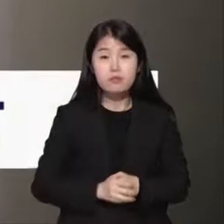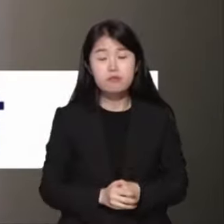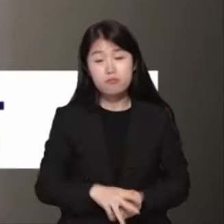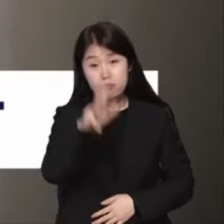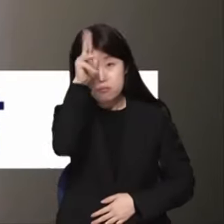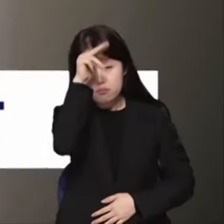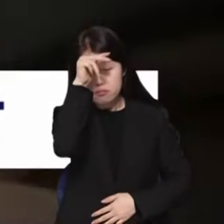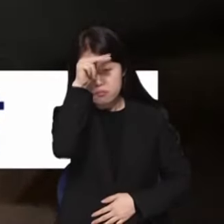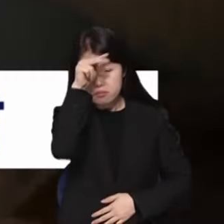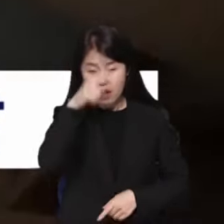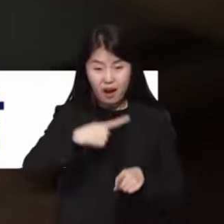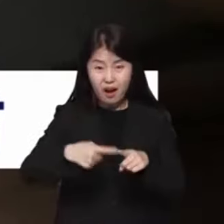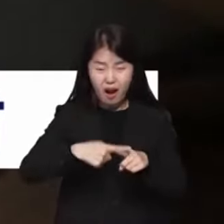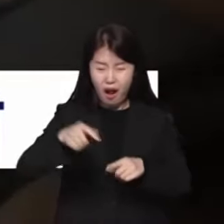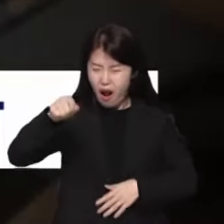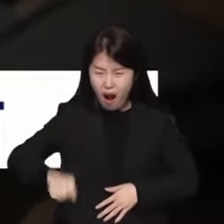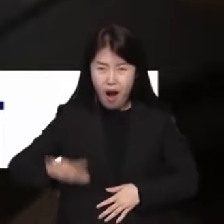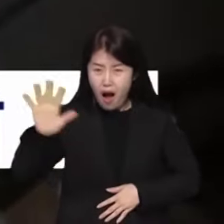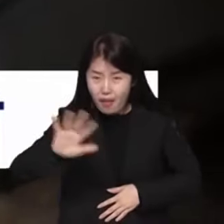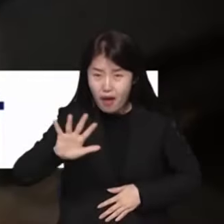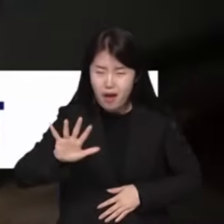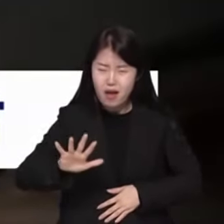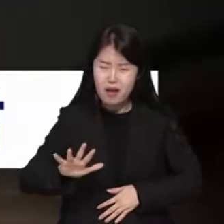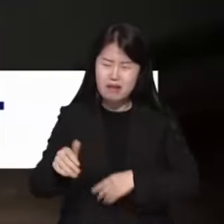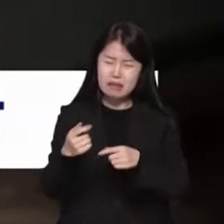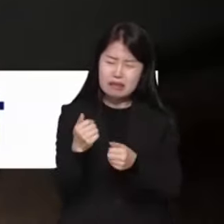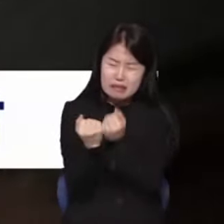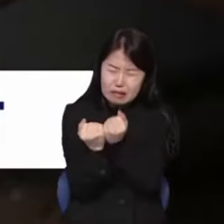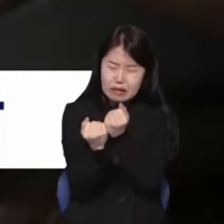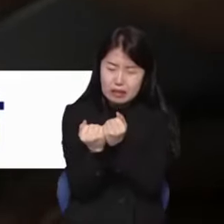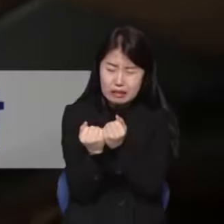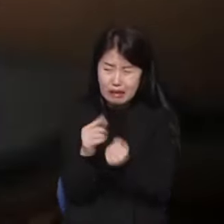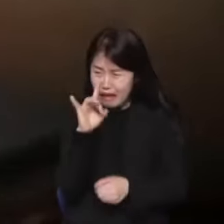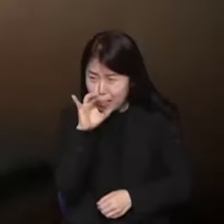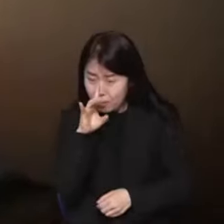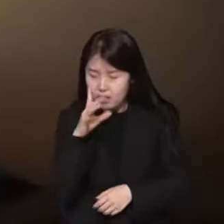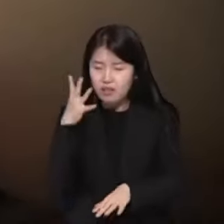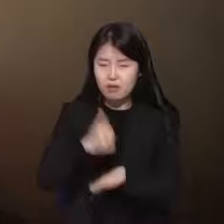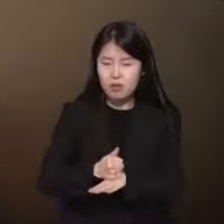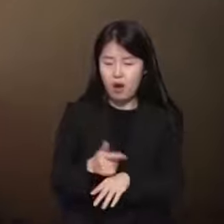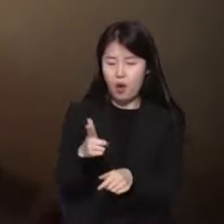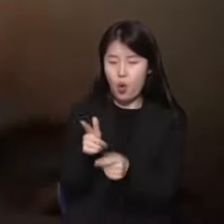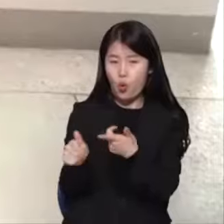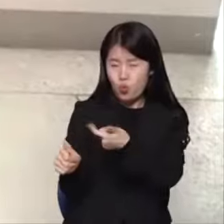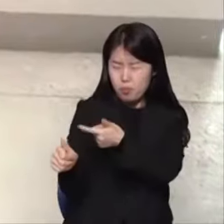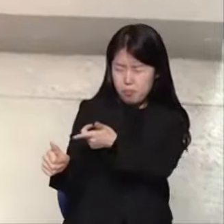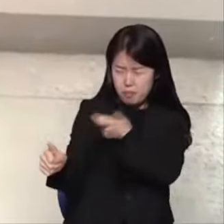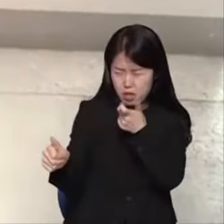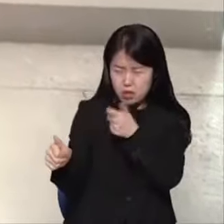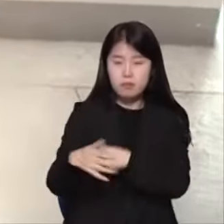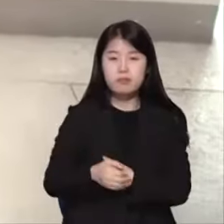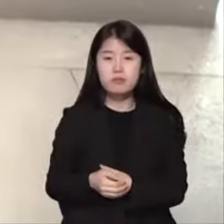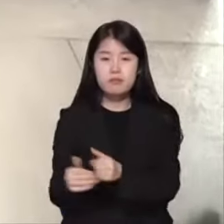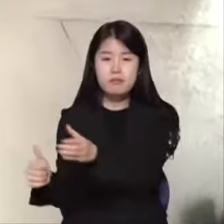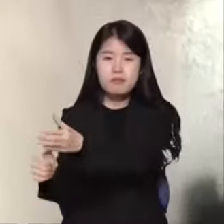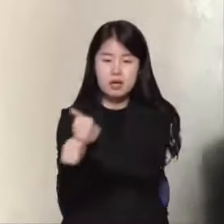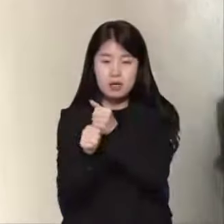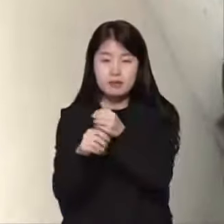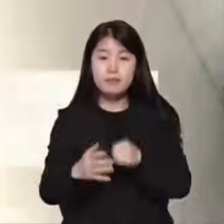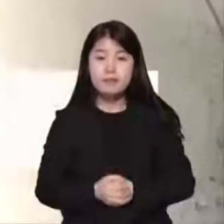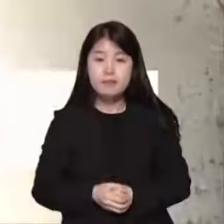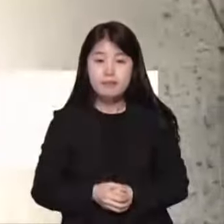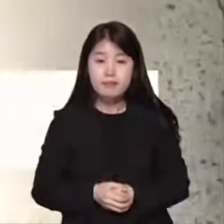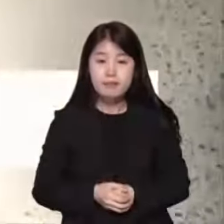경찰은 흉기를 내려놓지 않는 A씨를 설득하다 결국 테이저건을 발사해 제압했습니다. 그리고 구급대 차도